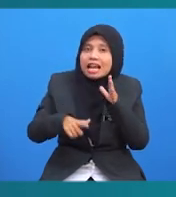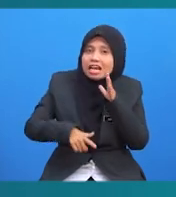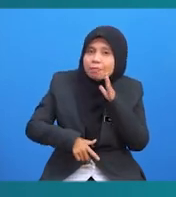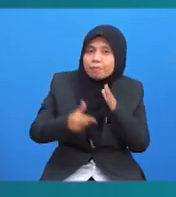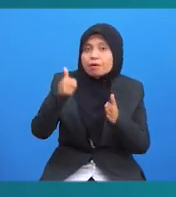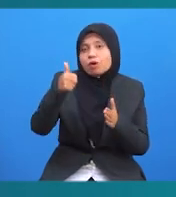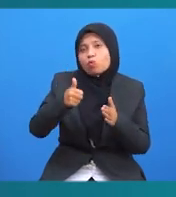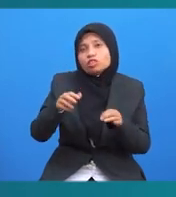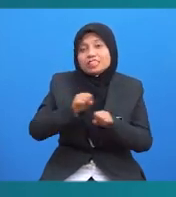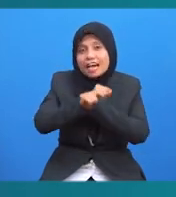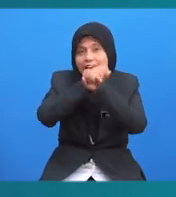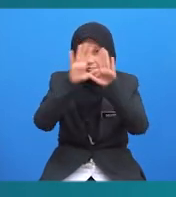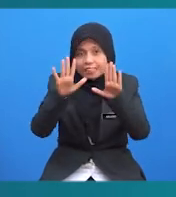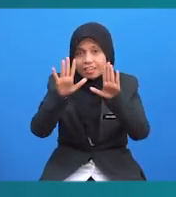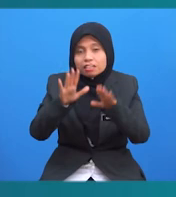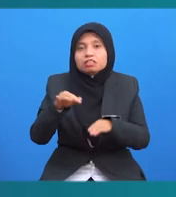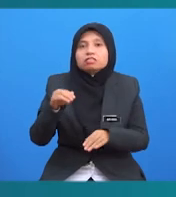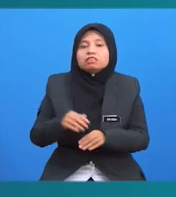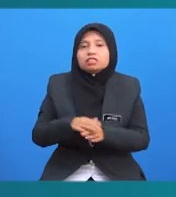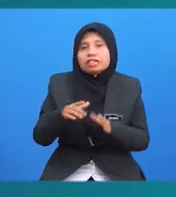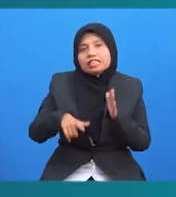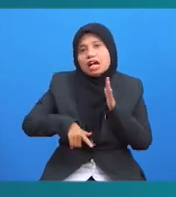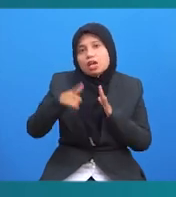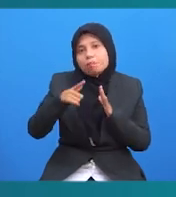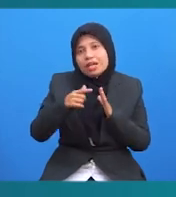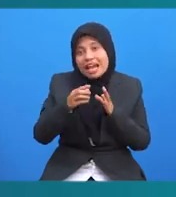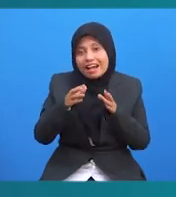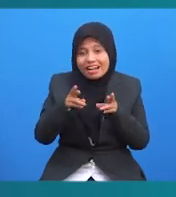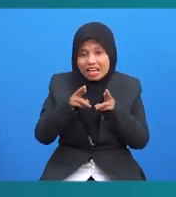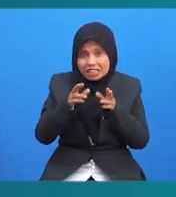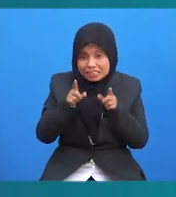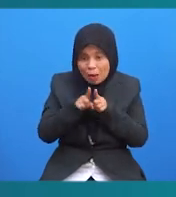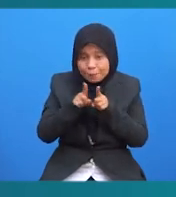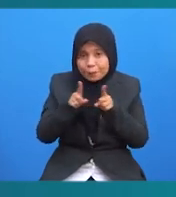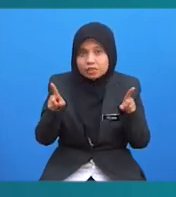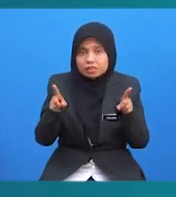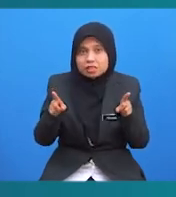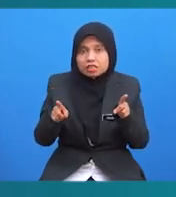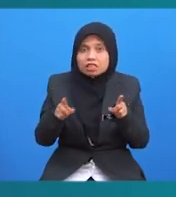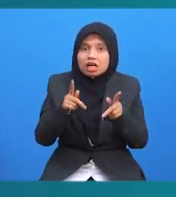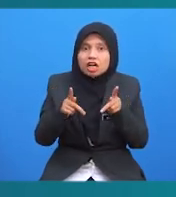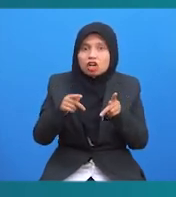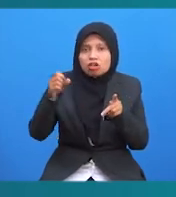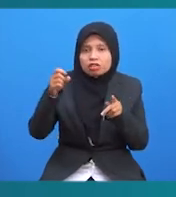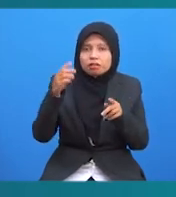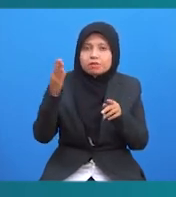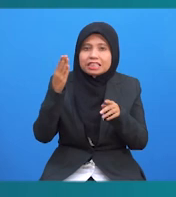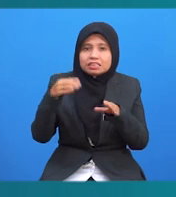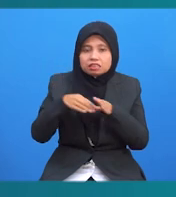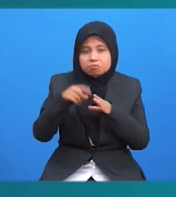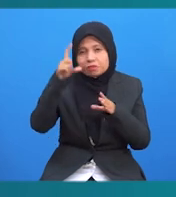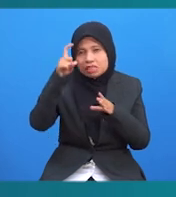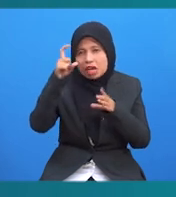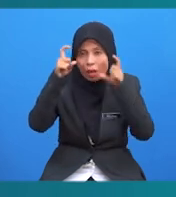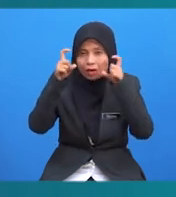dan terang. Dan ia lebih bersifat sekata berbanding cahaya yang dihasilkan daripada flash kamera itu